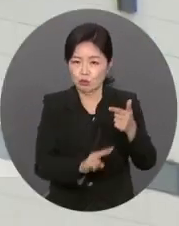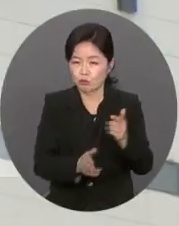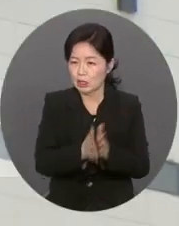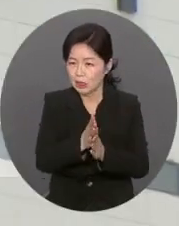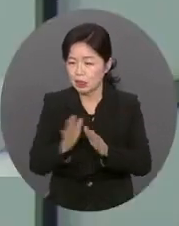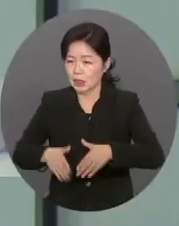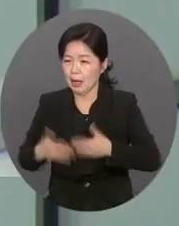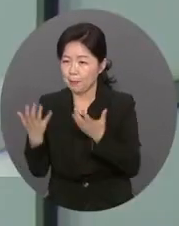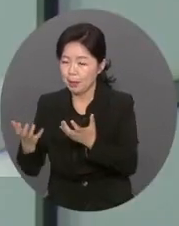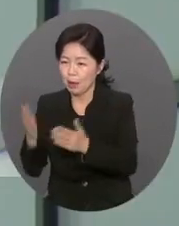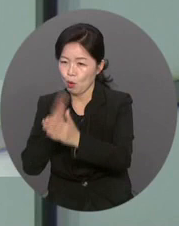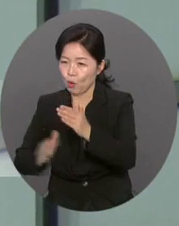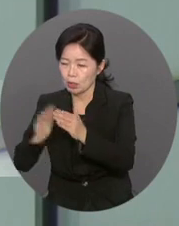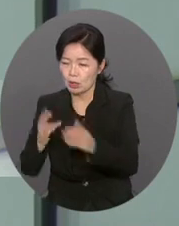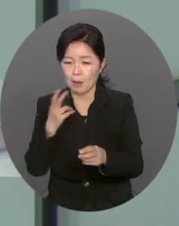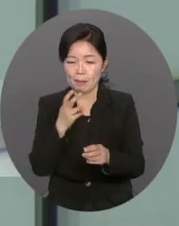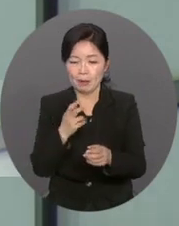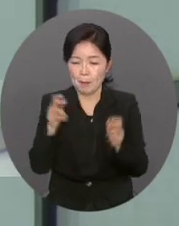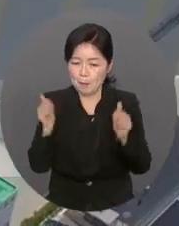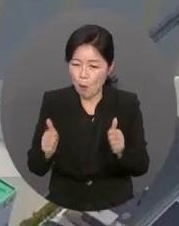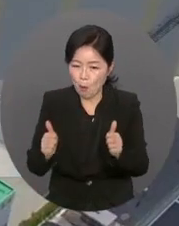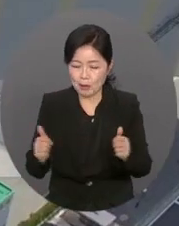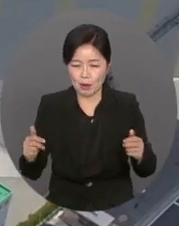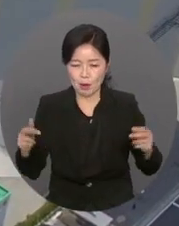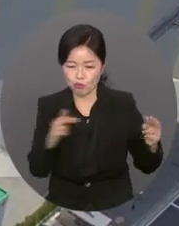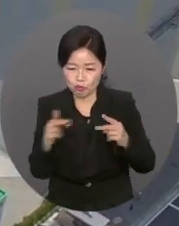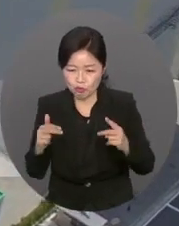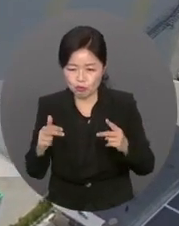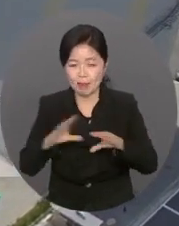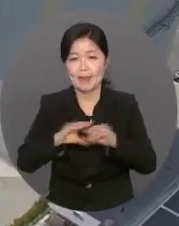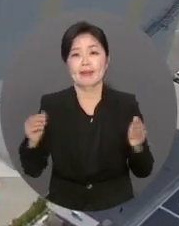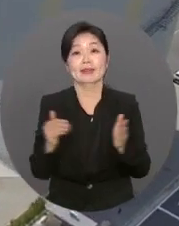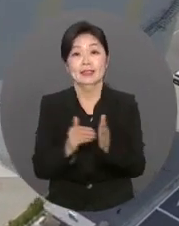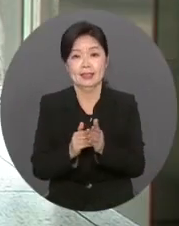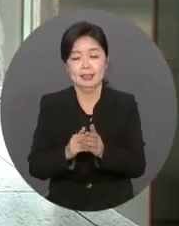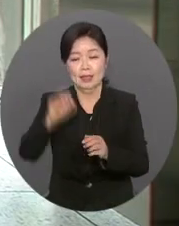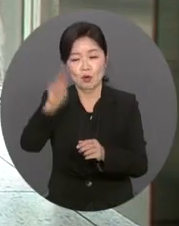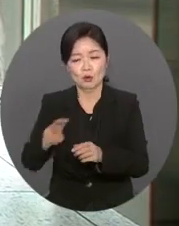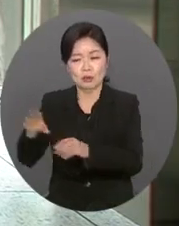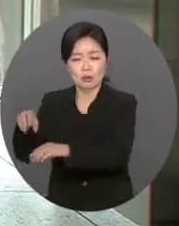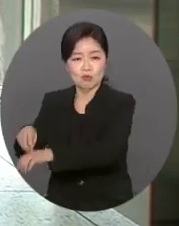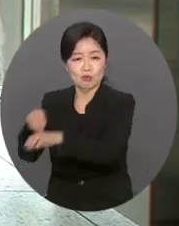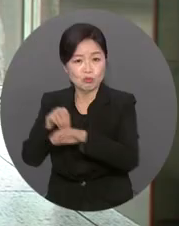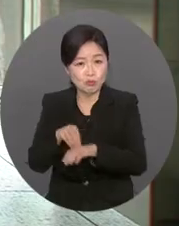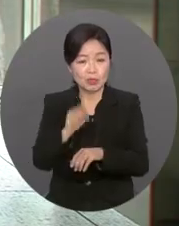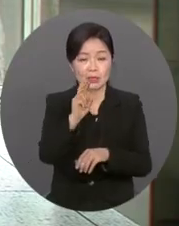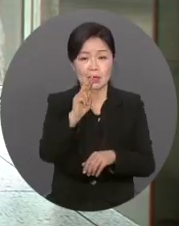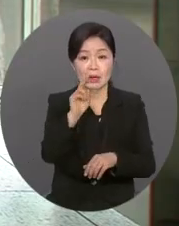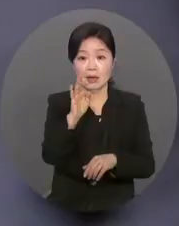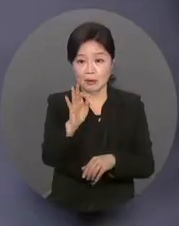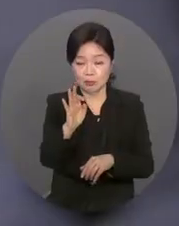남방공사가 벌여온 법적 다툼이 일단락됐습니다 나주시는 광주에서 들어오는 폐기물 고형 연료인